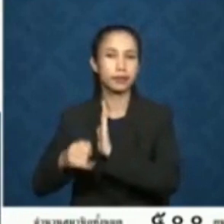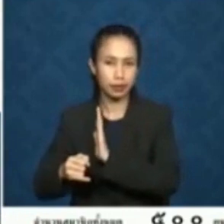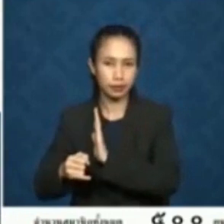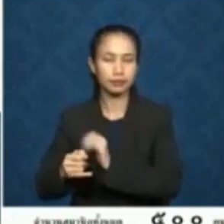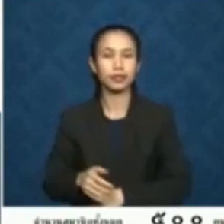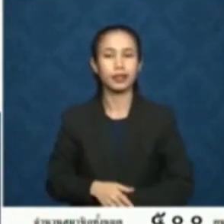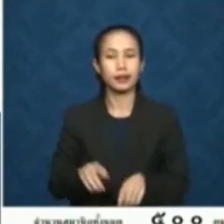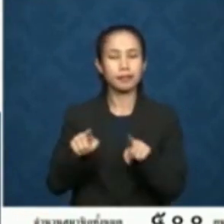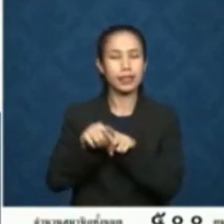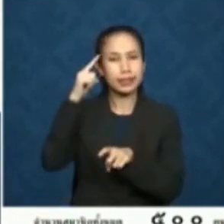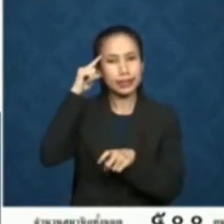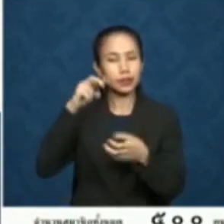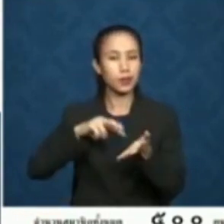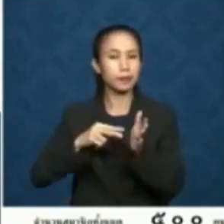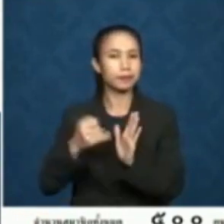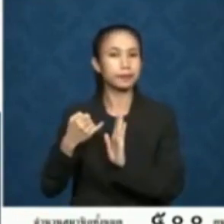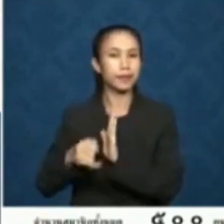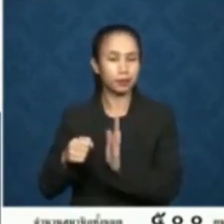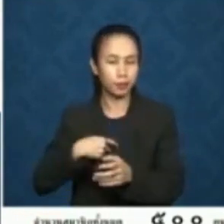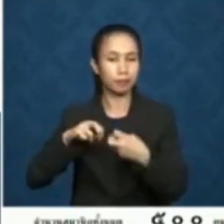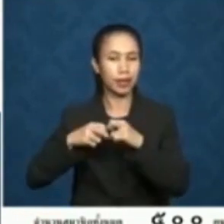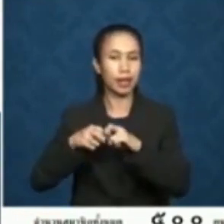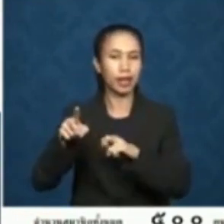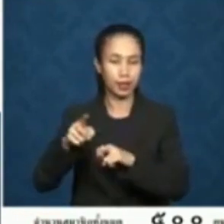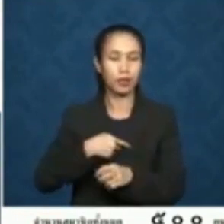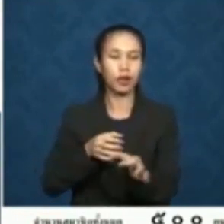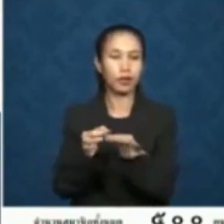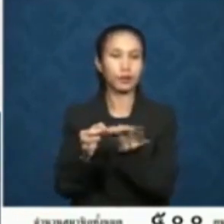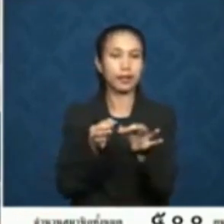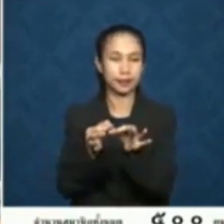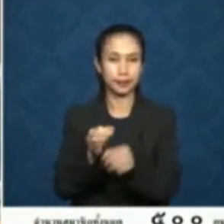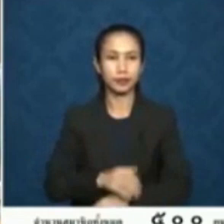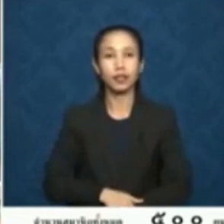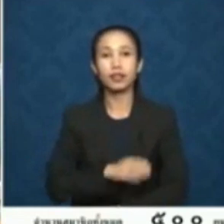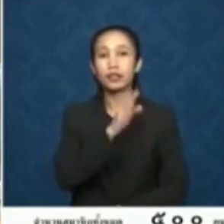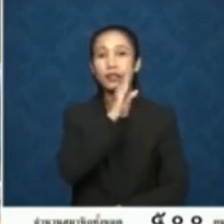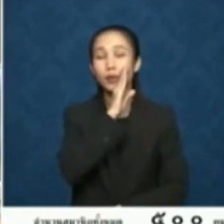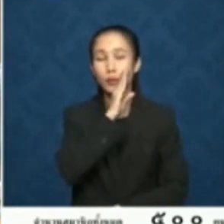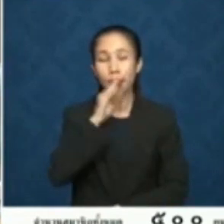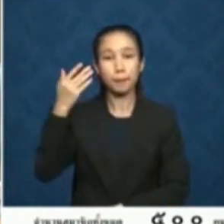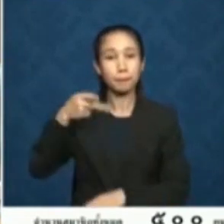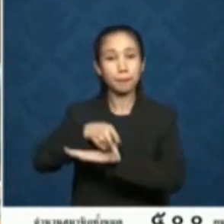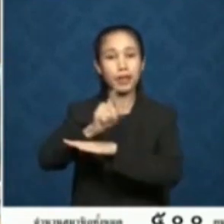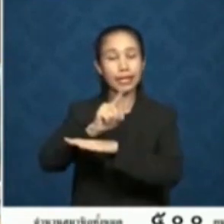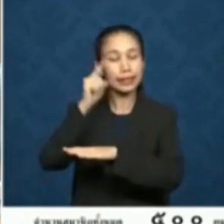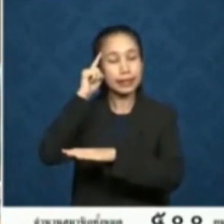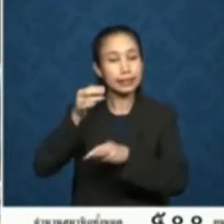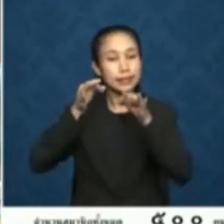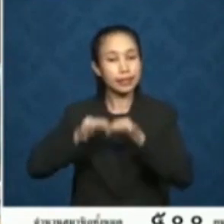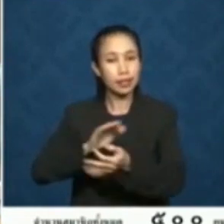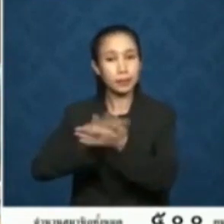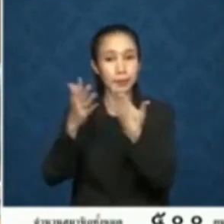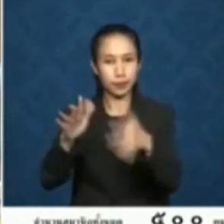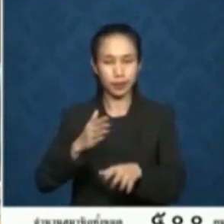นั้นการตีความแบบนี้เนี่ยเป็นการตีความให้เกิดปัญหานะครับผมขออนุญาตท่านประธานได้ชี้แจงครับเดี๋ยวถ้าท่านประธานตั